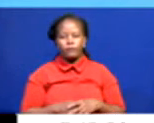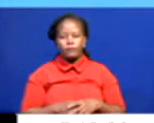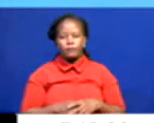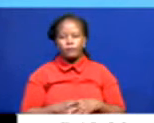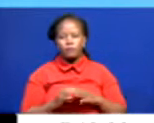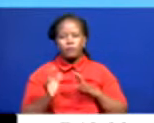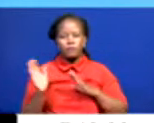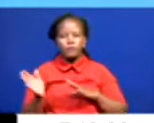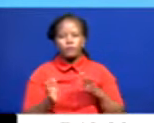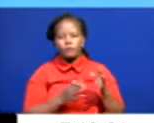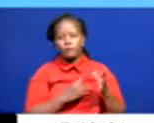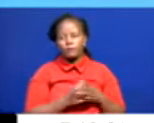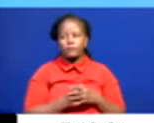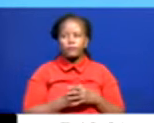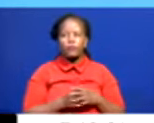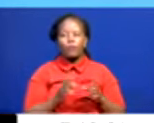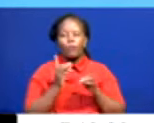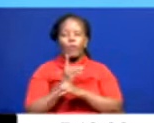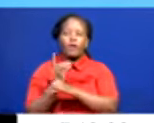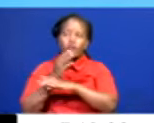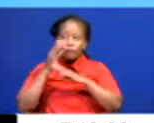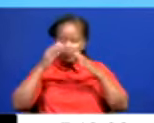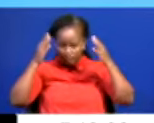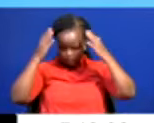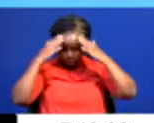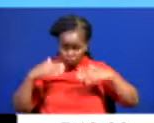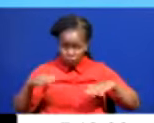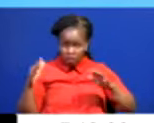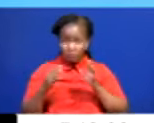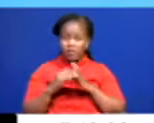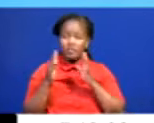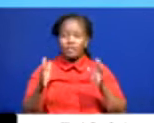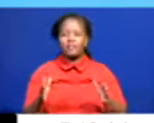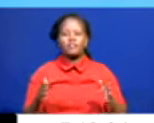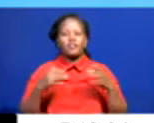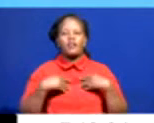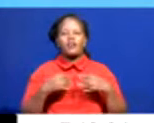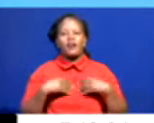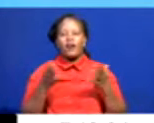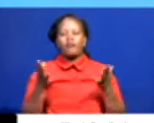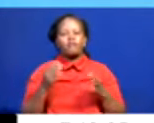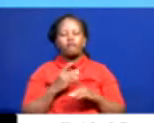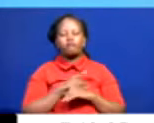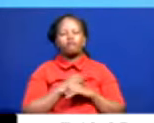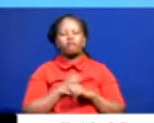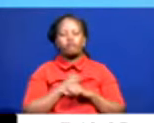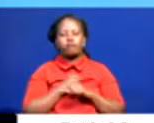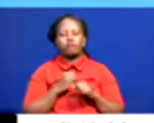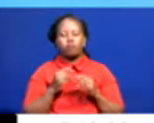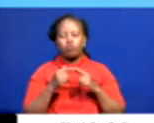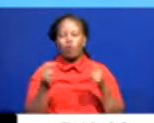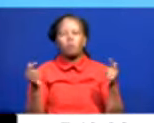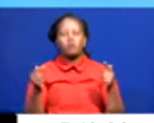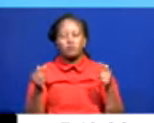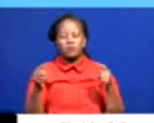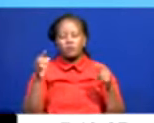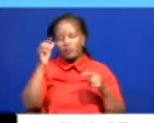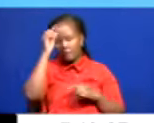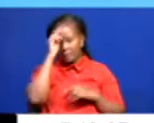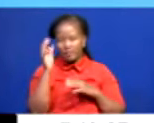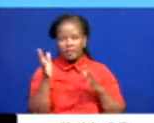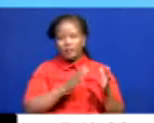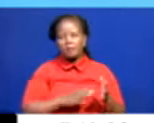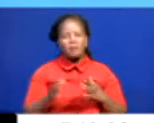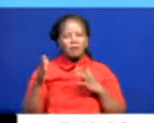Na viongozi mbalimbali wa dini ya Kiislamu wamejitokeza kupinga hatua ya serikali kuwapa vyeti wahubiri ambao hawajahitimu, jambo